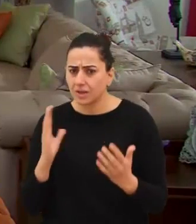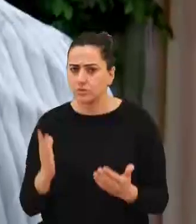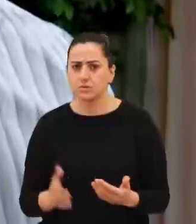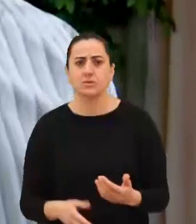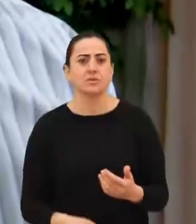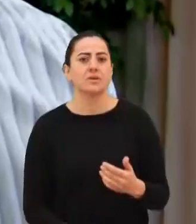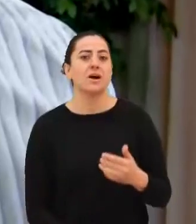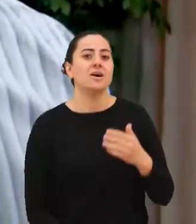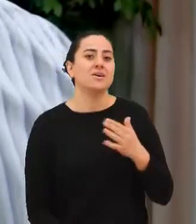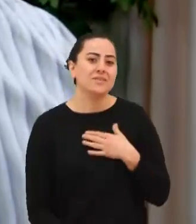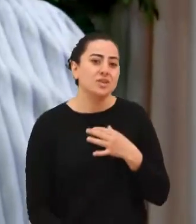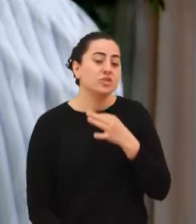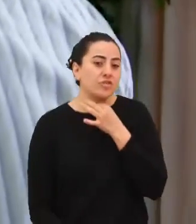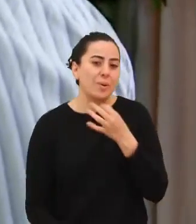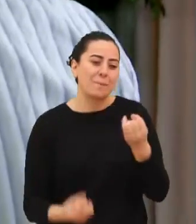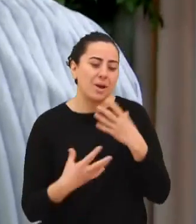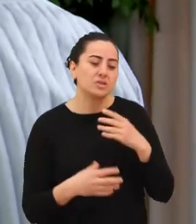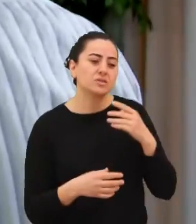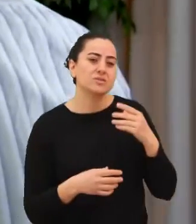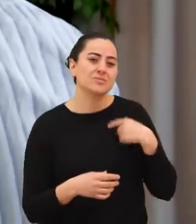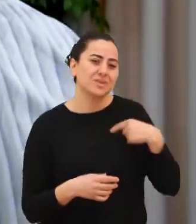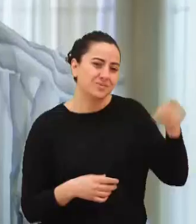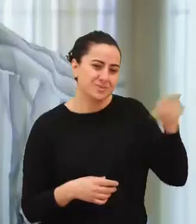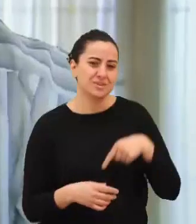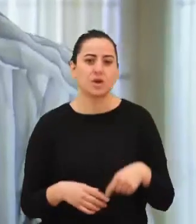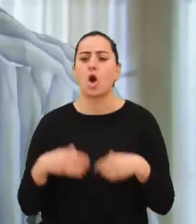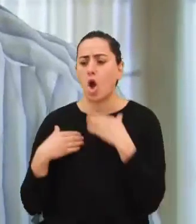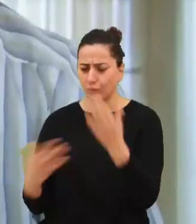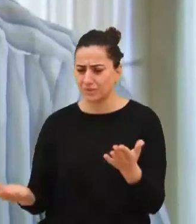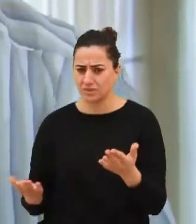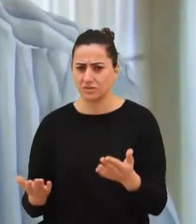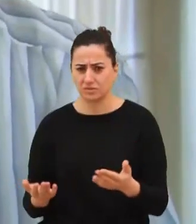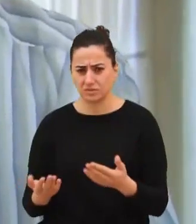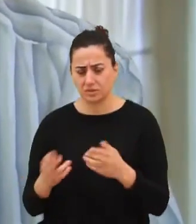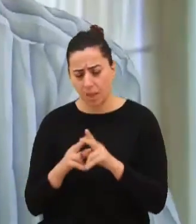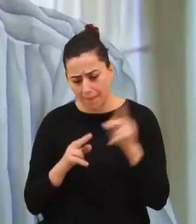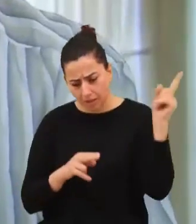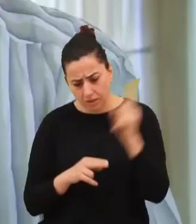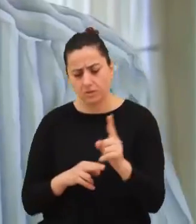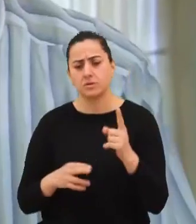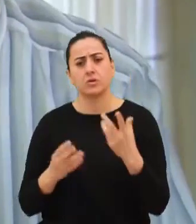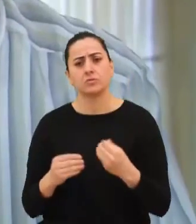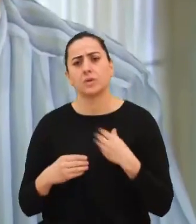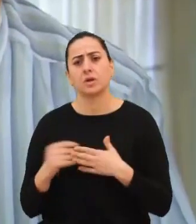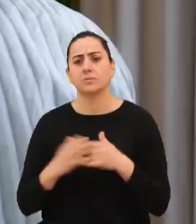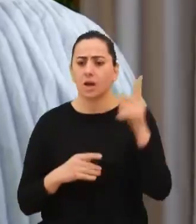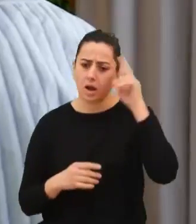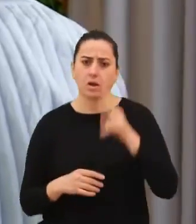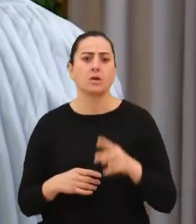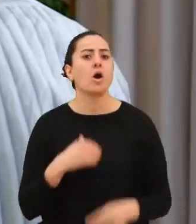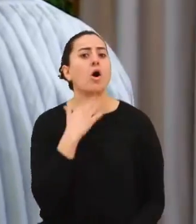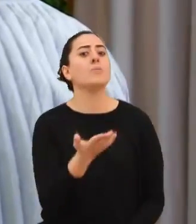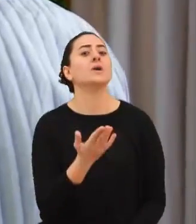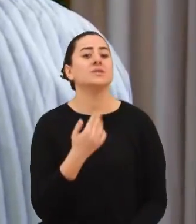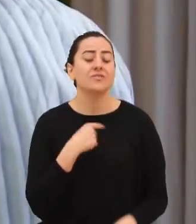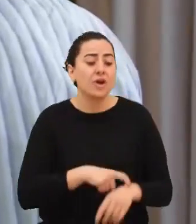ya? Efendim lütfen bırakın, bunu biraz gezdirip getireceğim. Olur mu öyle şey canım? Kemal Bey gelsin, ne olacağına karar versin. Efendim